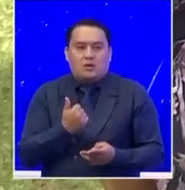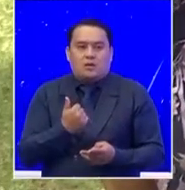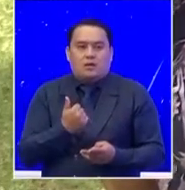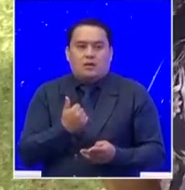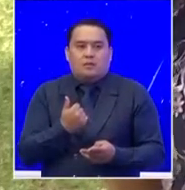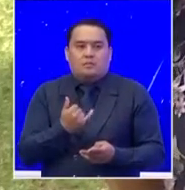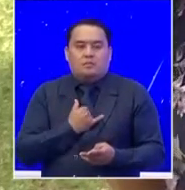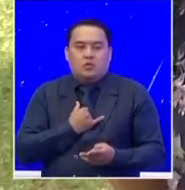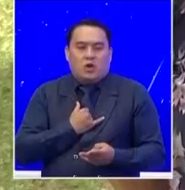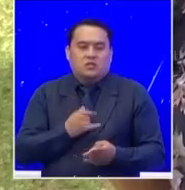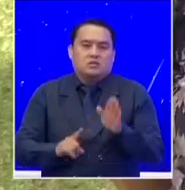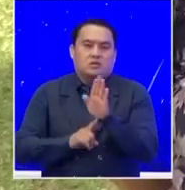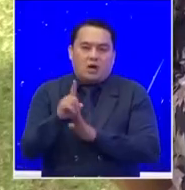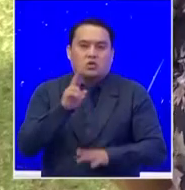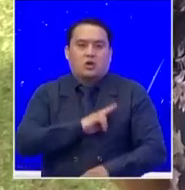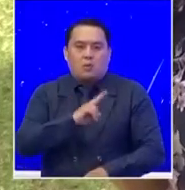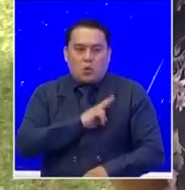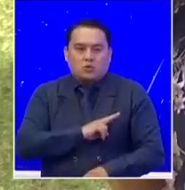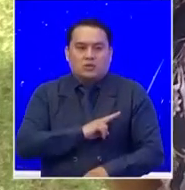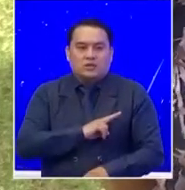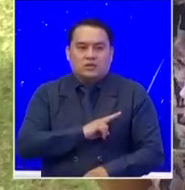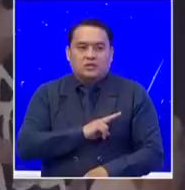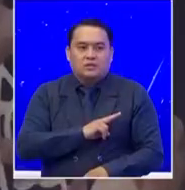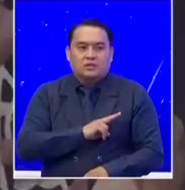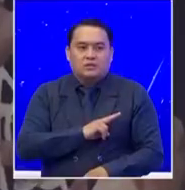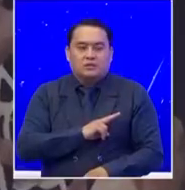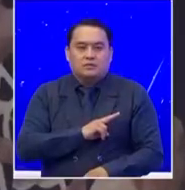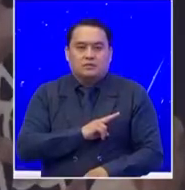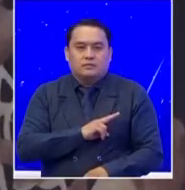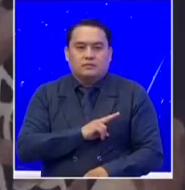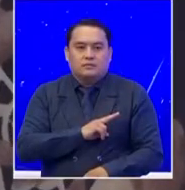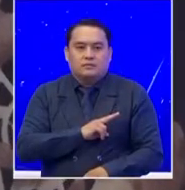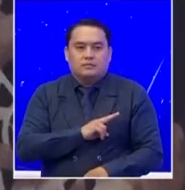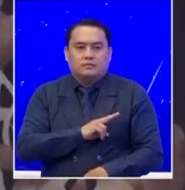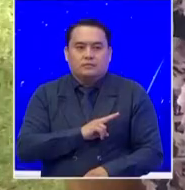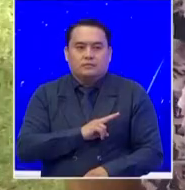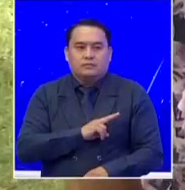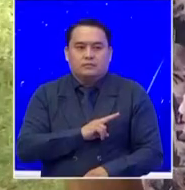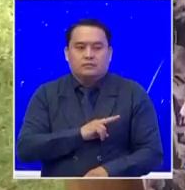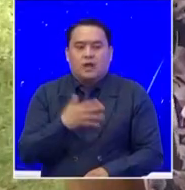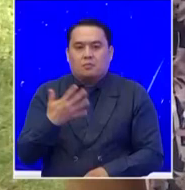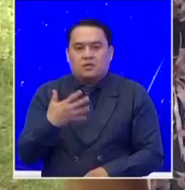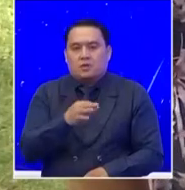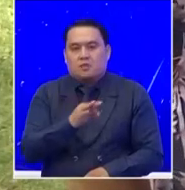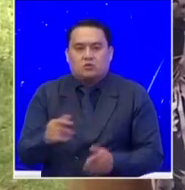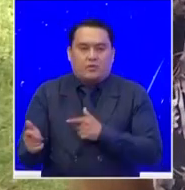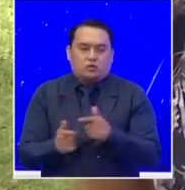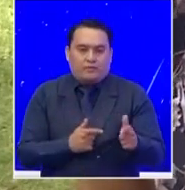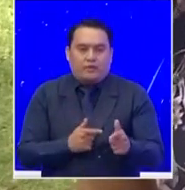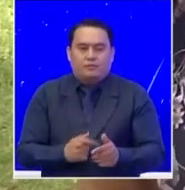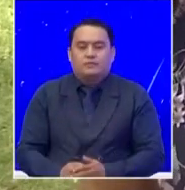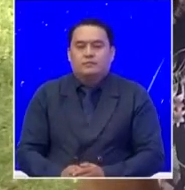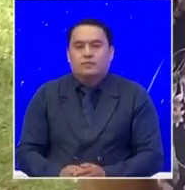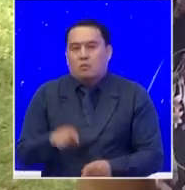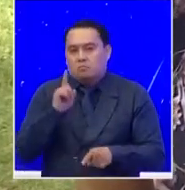первую неделю мы начинаем работать в общей сложности. Где-то на 50% в форме уже, да. Форму